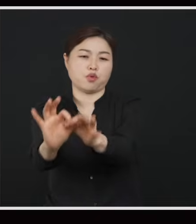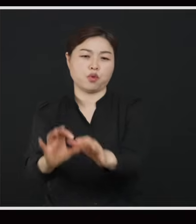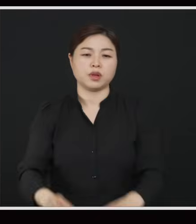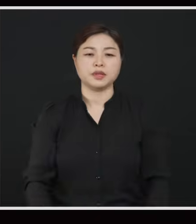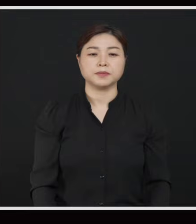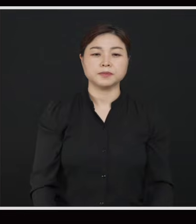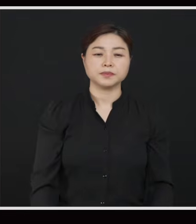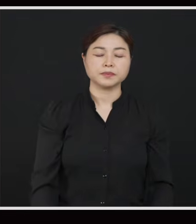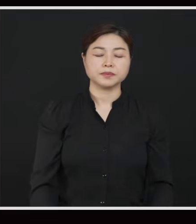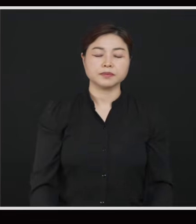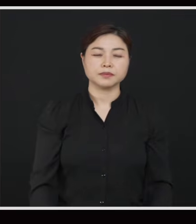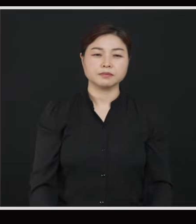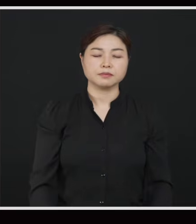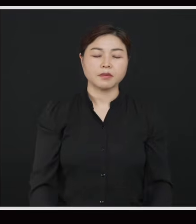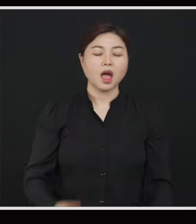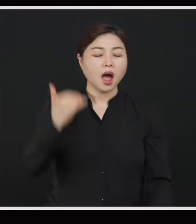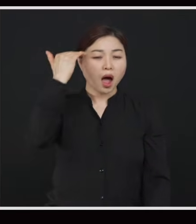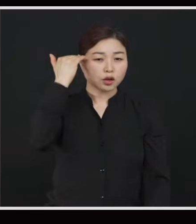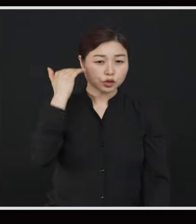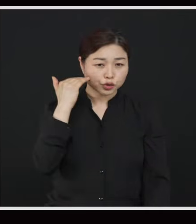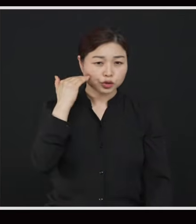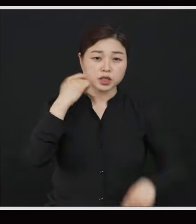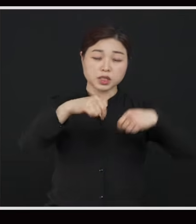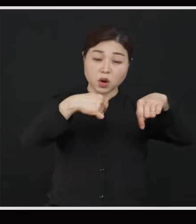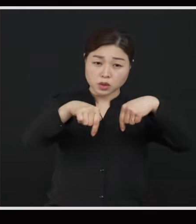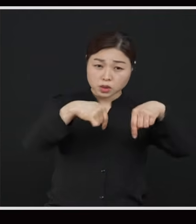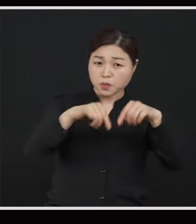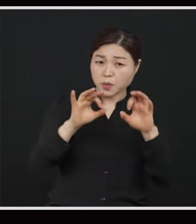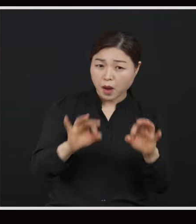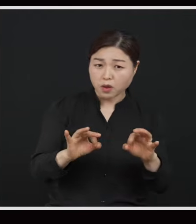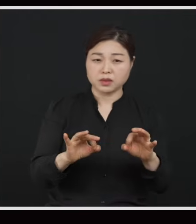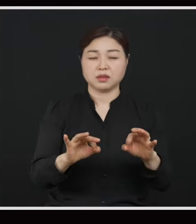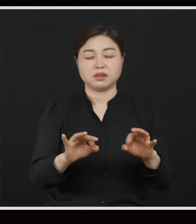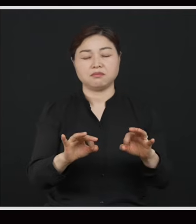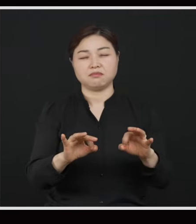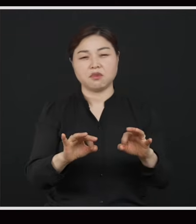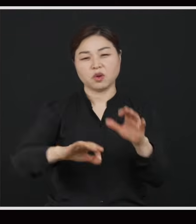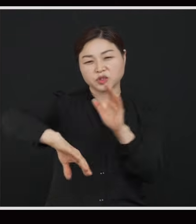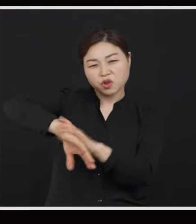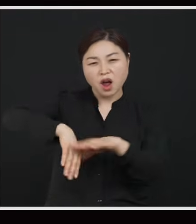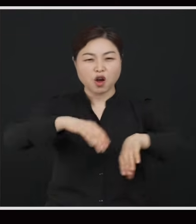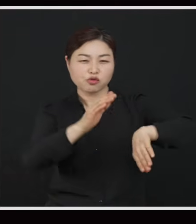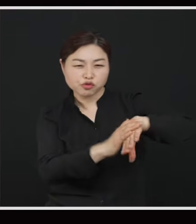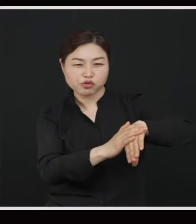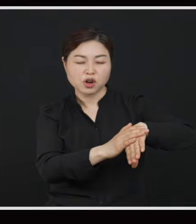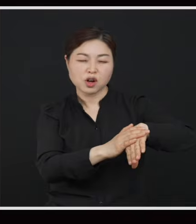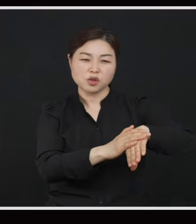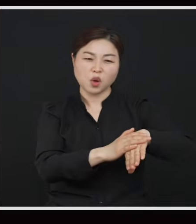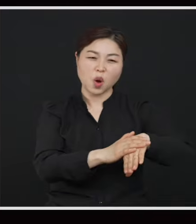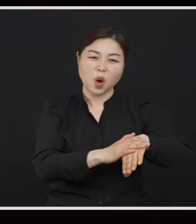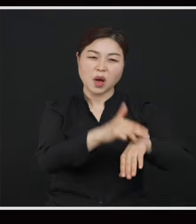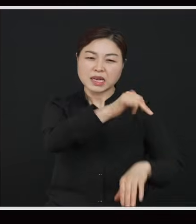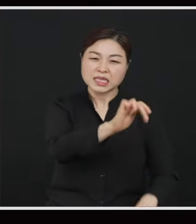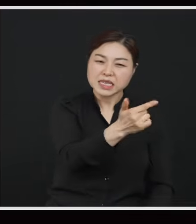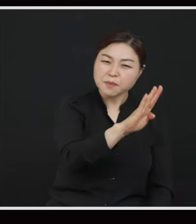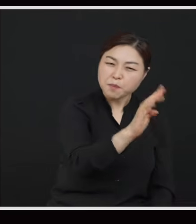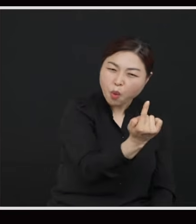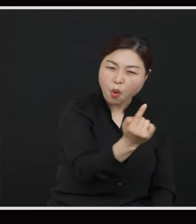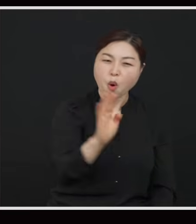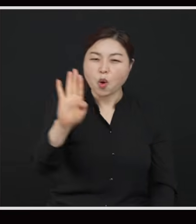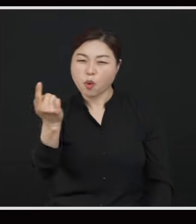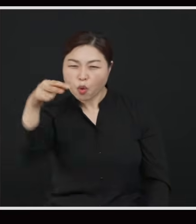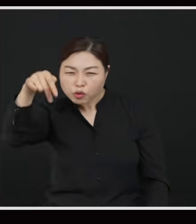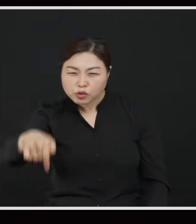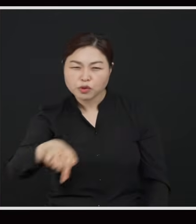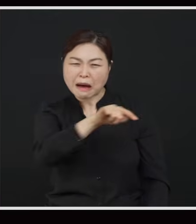드릴게요. 지금 한국 정치도 뭐 그 좌우 진보 보수 뭐